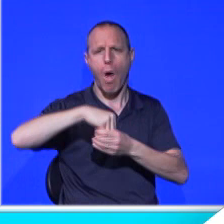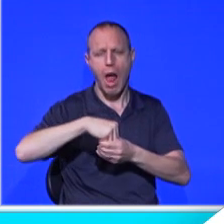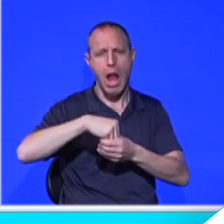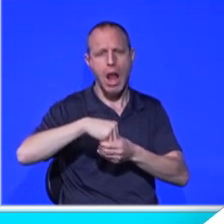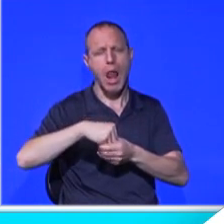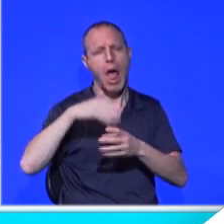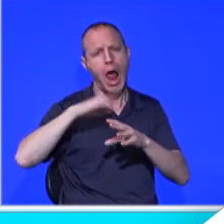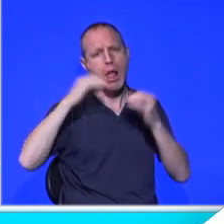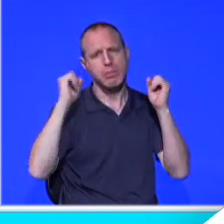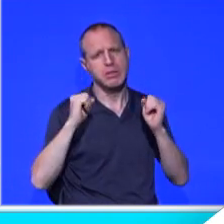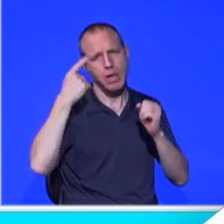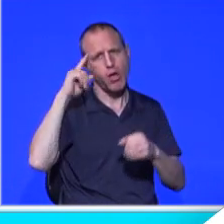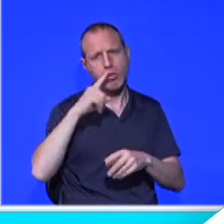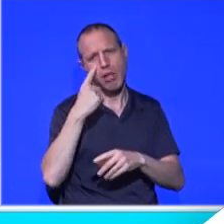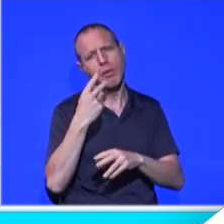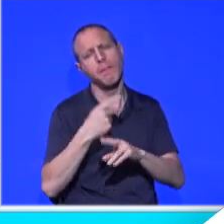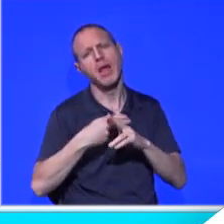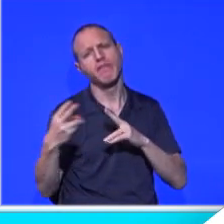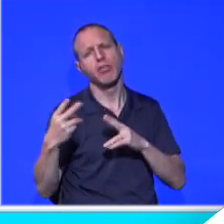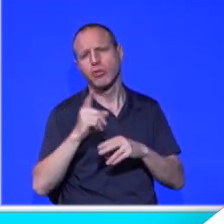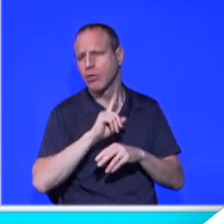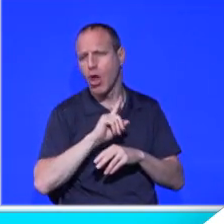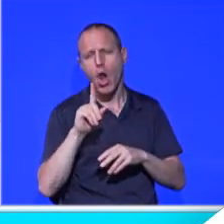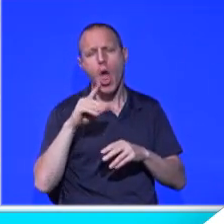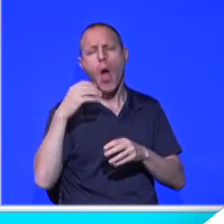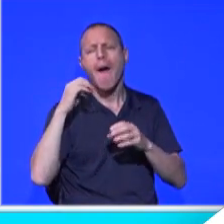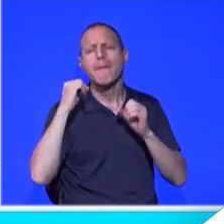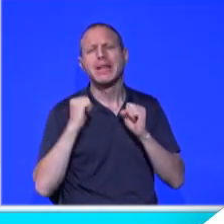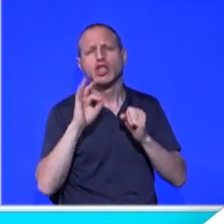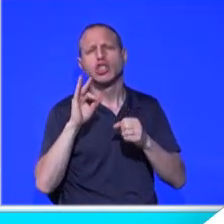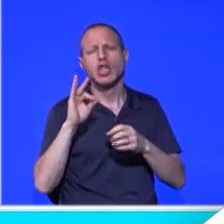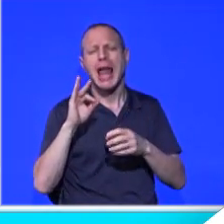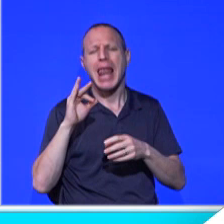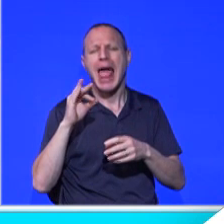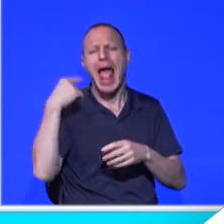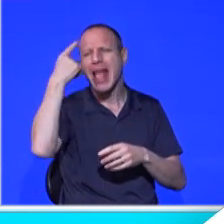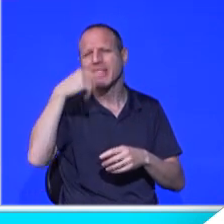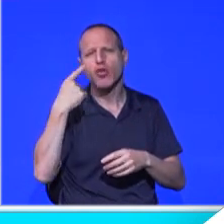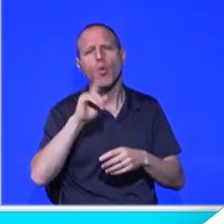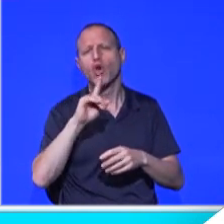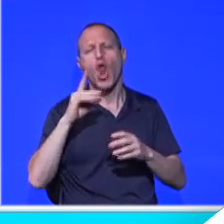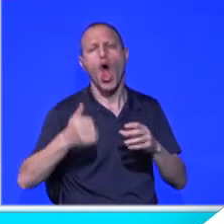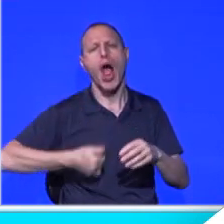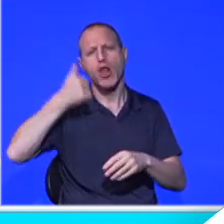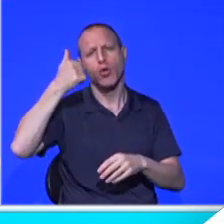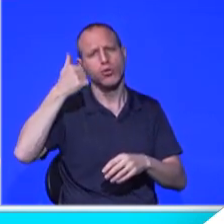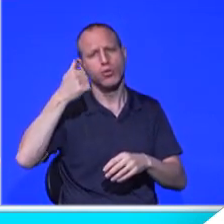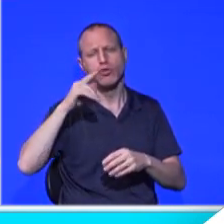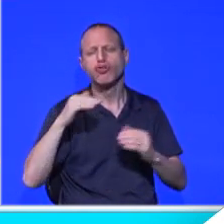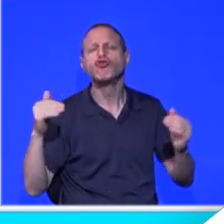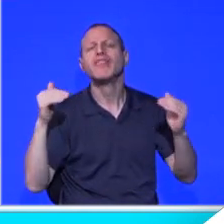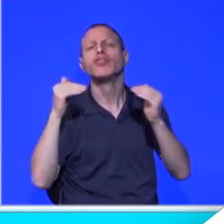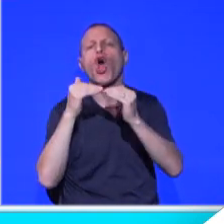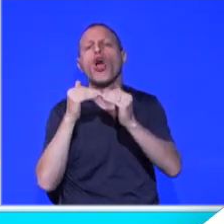בסיס של רעיון אחד בלבד. לא על בסיס של אתניות, לא על בסיס של עליונות, לא על בסיס של אדנותיות, שוויון.